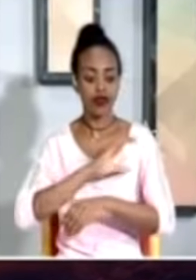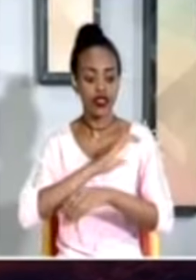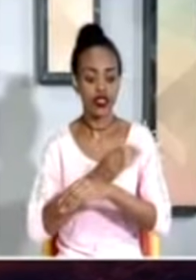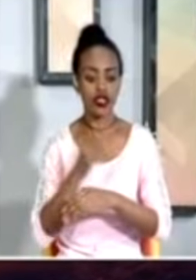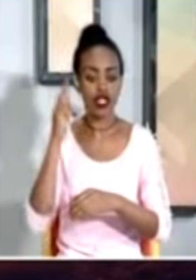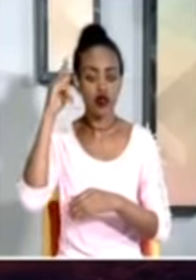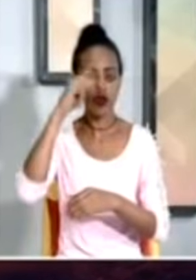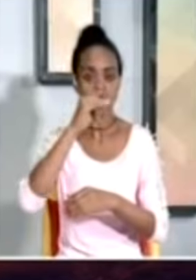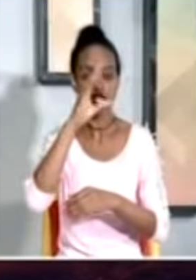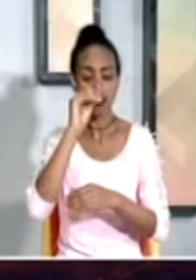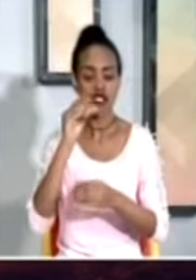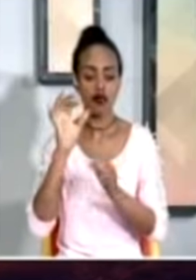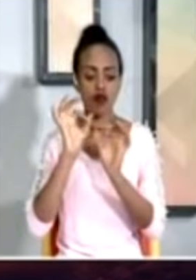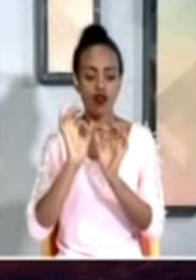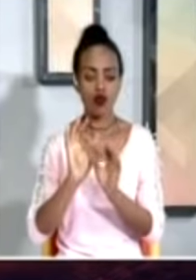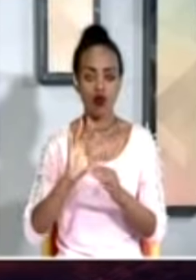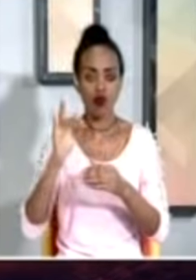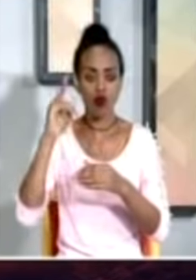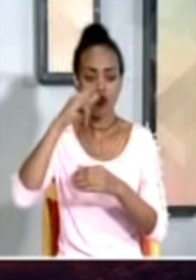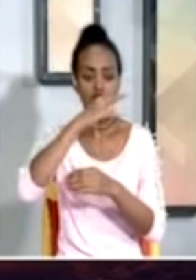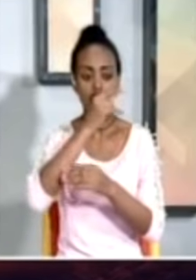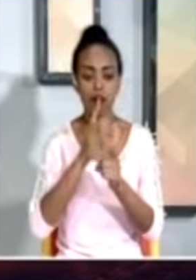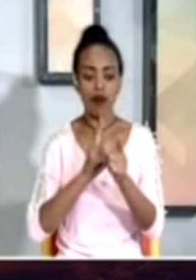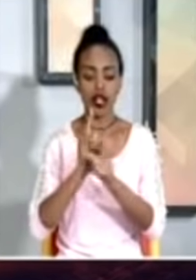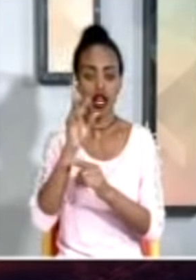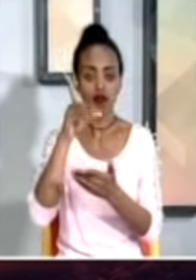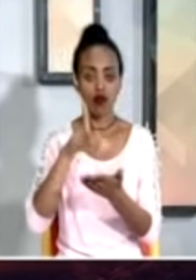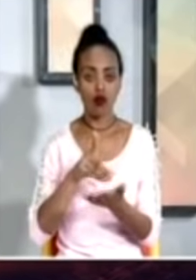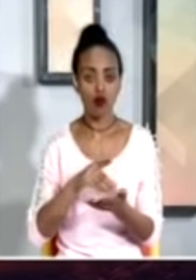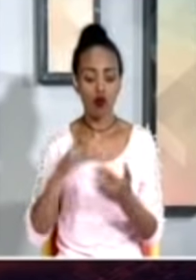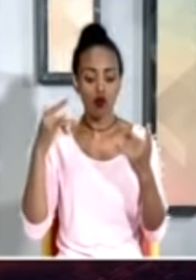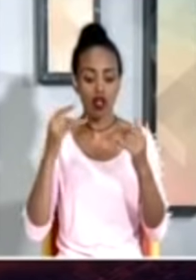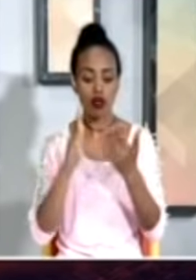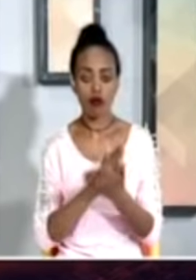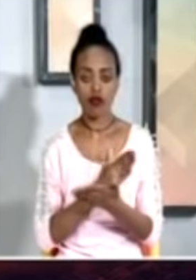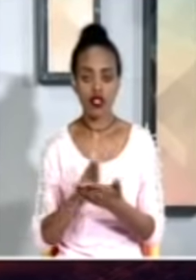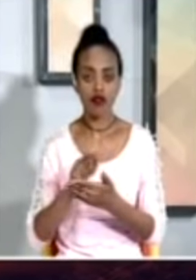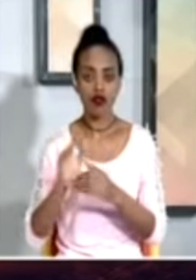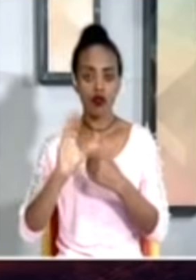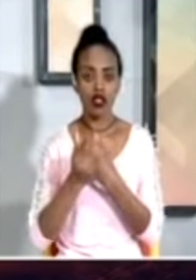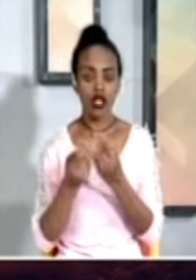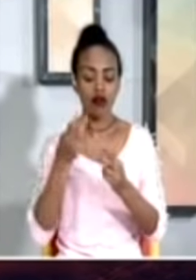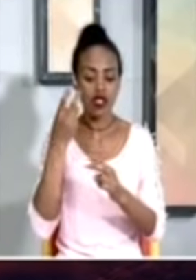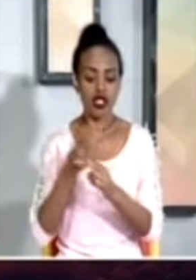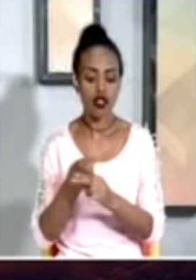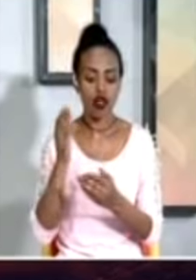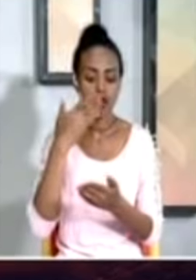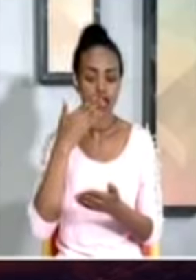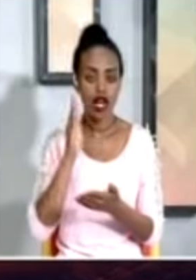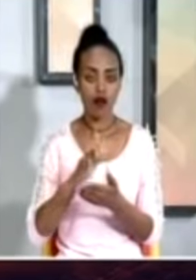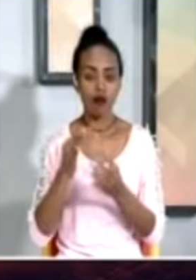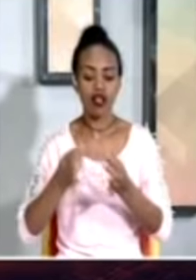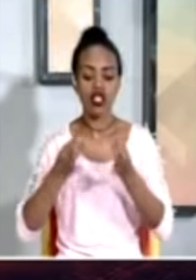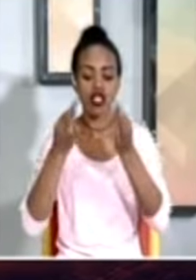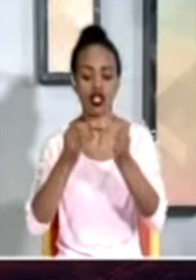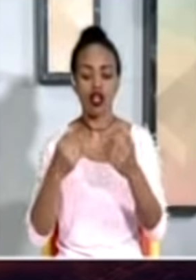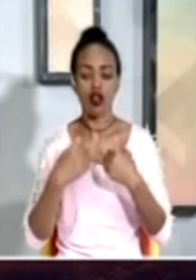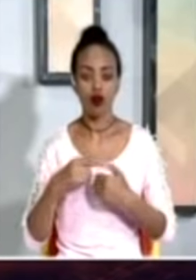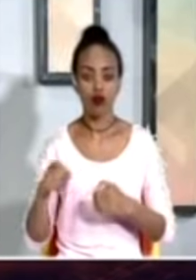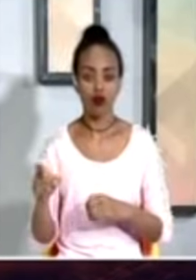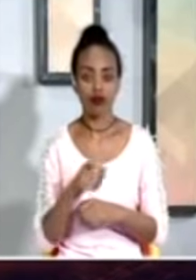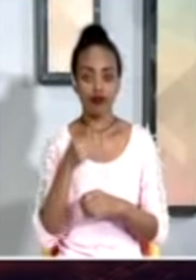ሓይልታት ወፃኢ ሰብ ኣልባ ነፈርቲ ብምፋር ብቐጥታ ኣብቲ ኩናት ብምስታፍ ነቲ ኩነታት ካብ ዝኸፍአ ናብ ዝሓመቐ ኩነታት የሰጋግርዎ